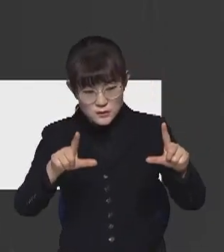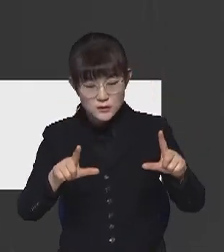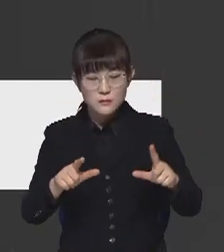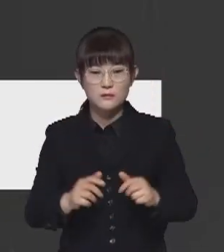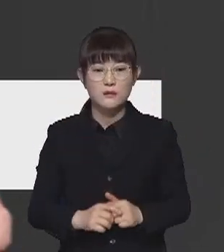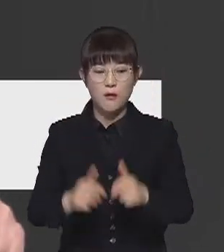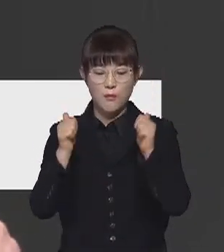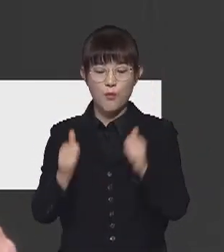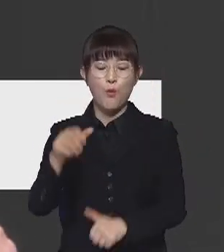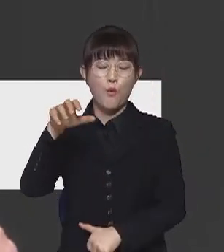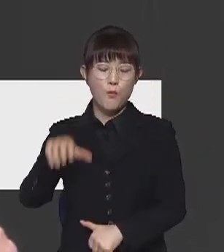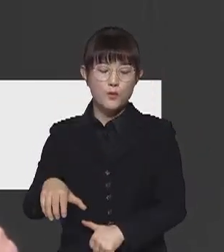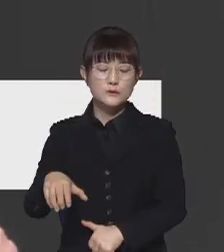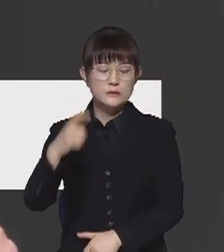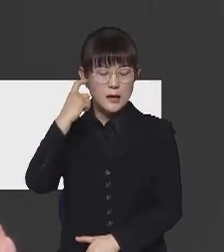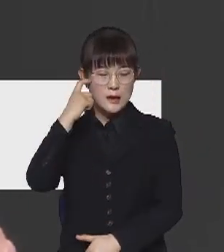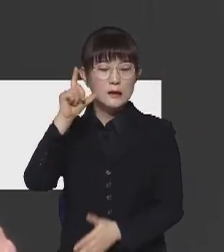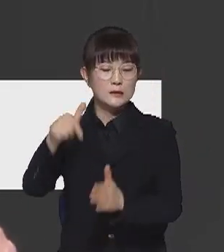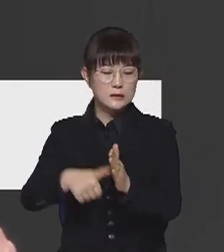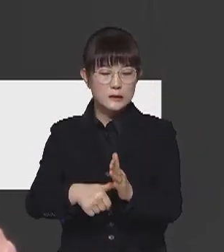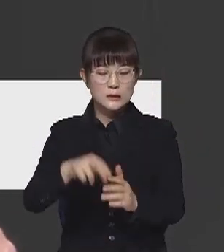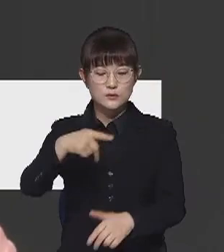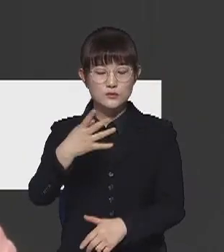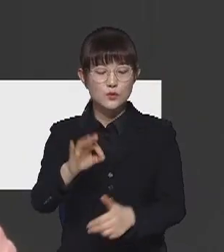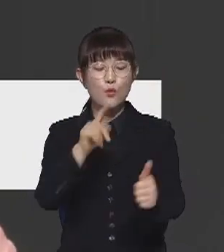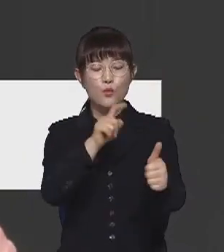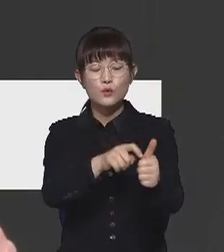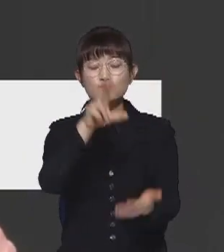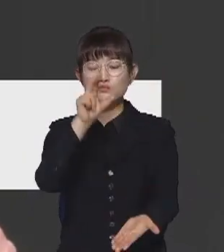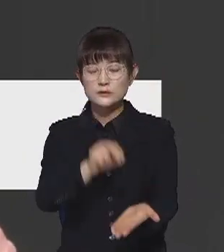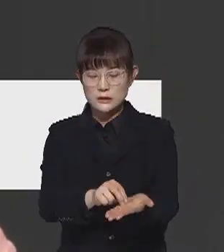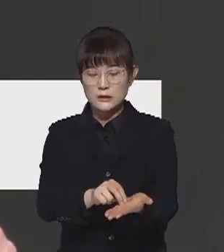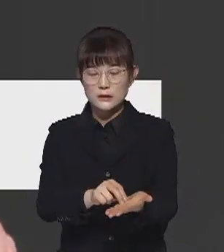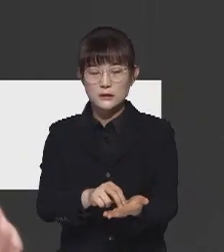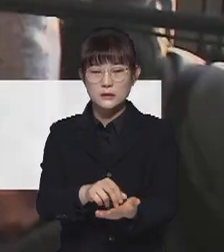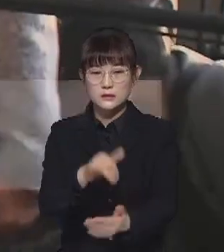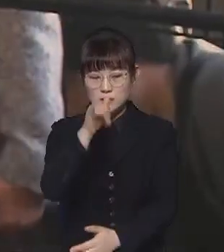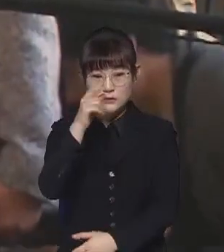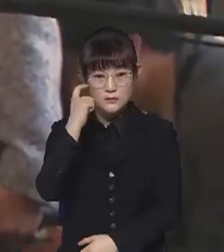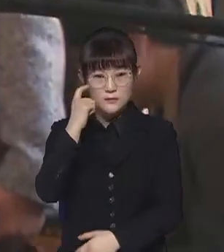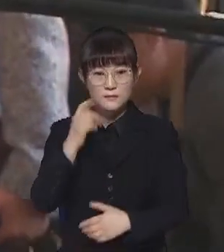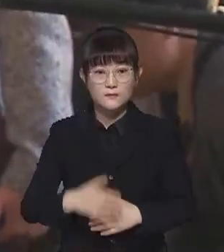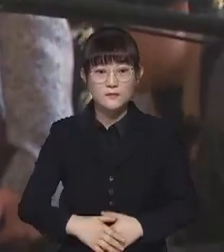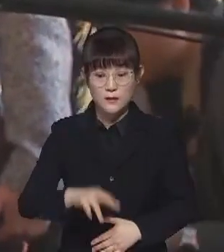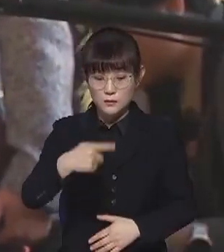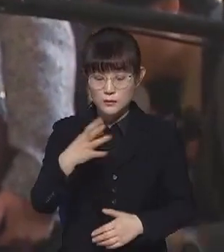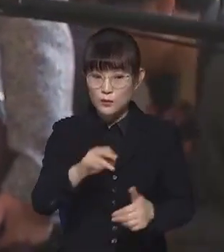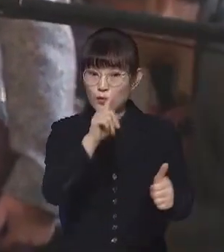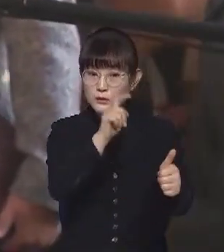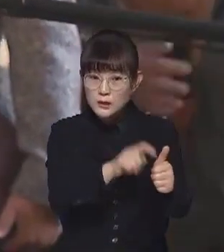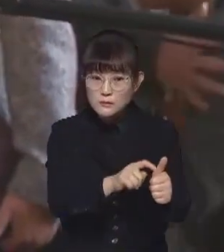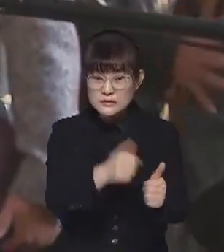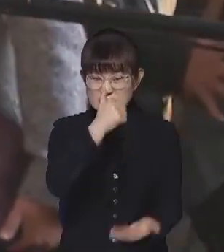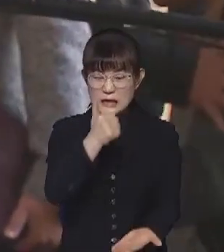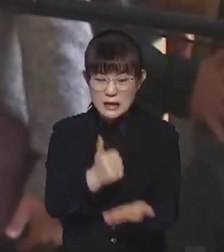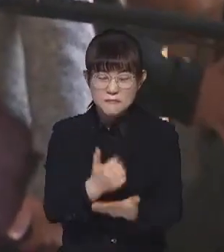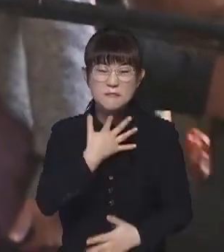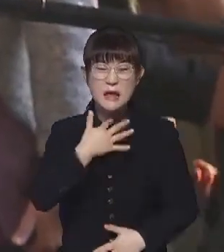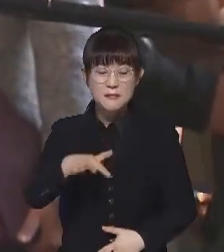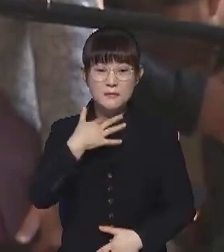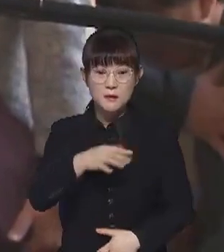법원이 판단하기 위해도 저 사람은 문제가 있다라고 본 거죠 송전 대표는 혐의를 부인하고